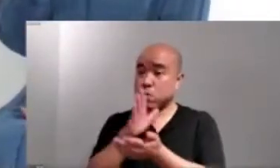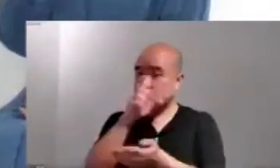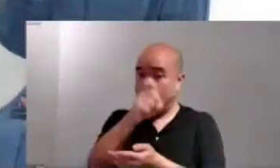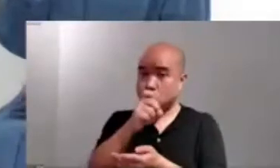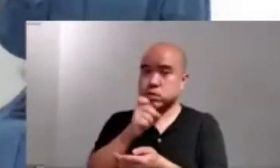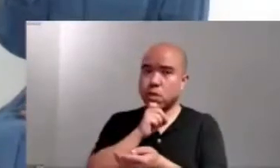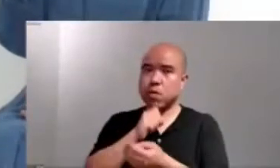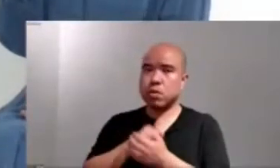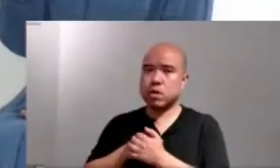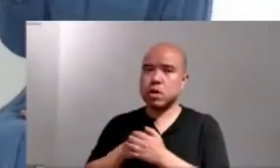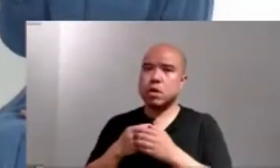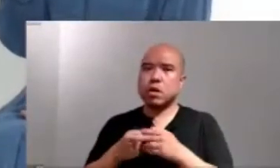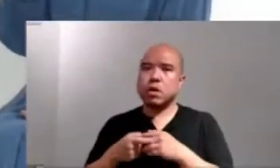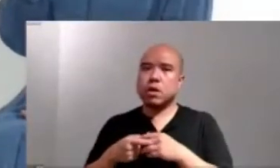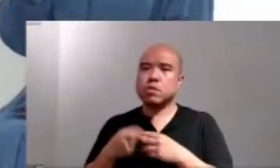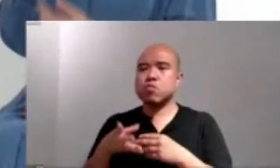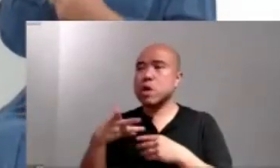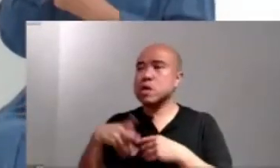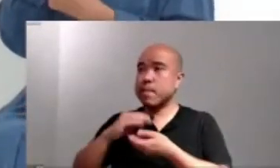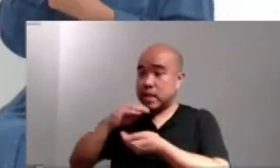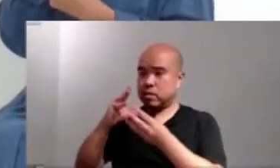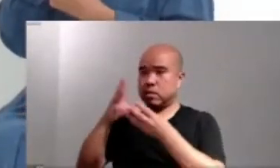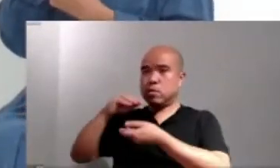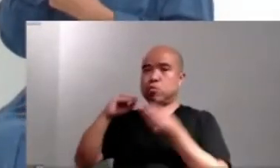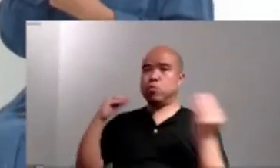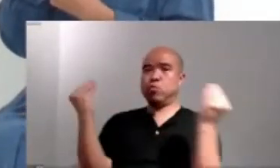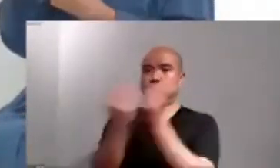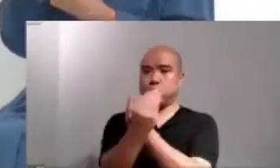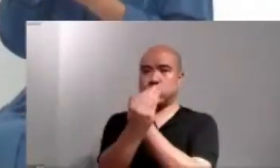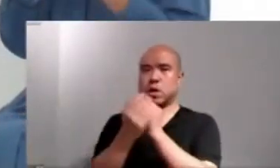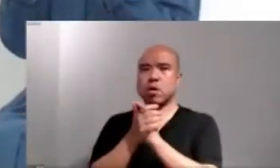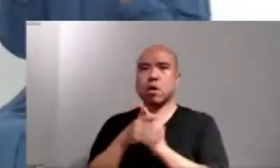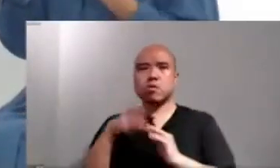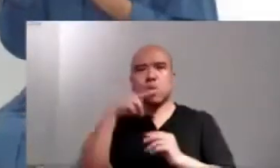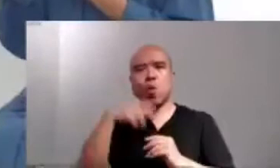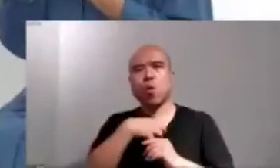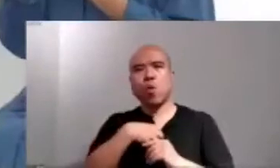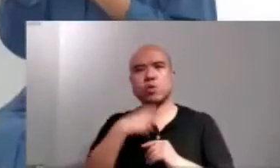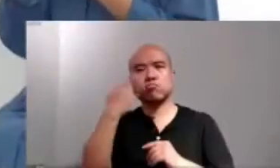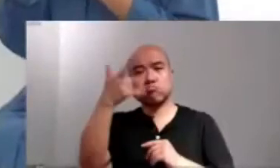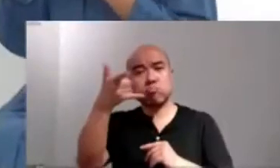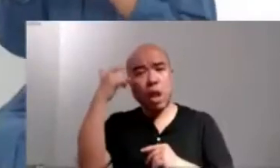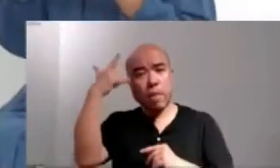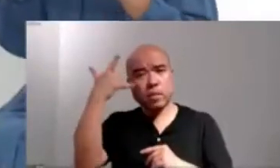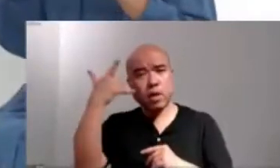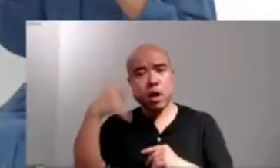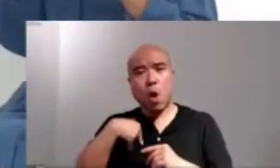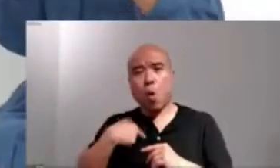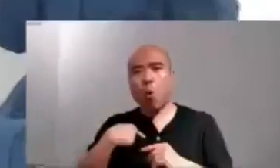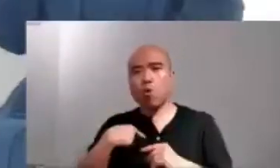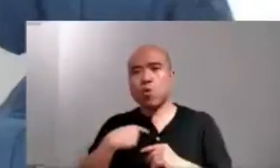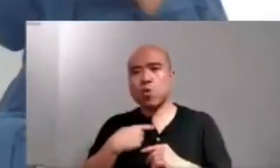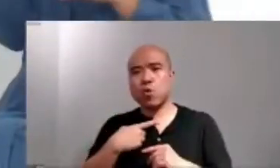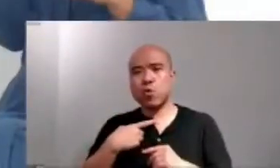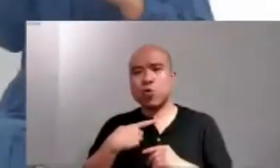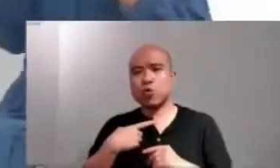咁最簡單就係以物換物啦。其實我哋咧就係成日都覺得係，你可以幻想一下，就係、是、我哋每個人一個